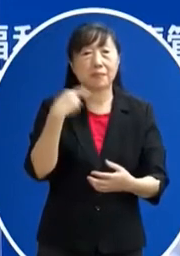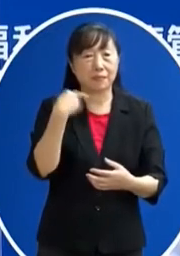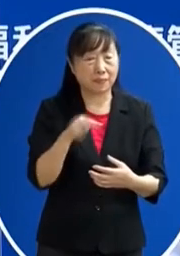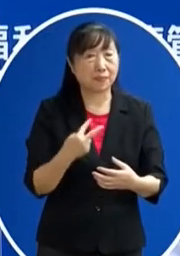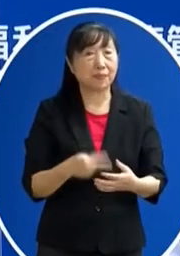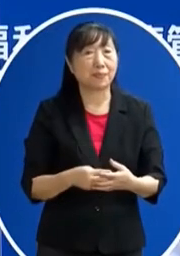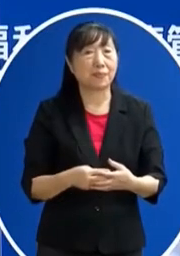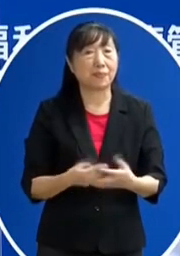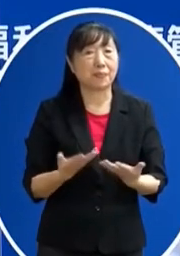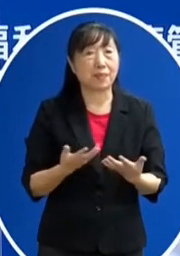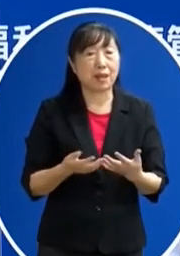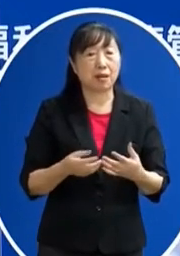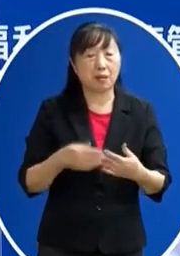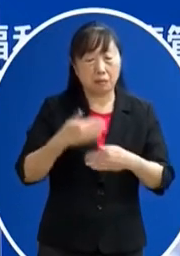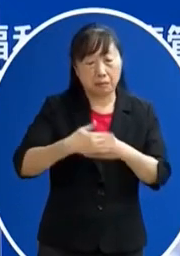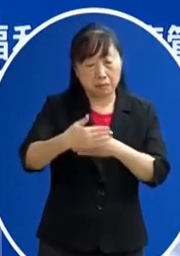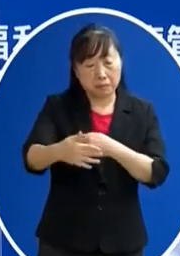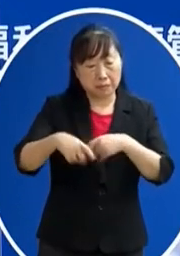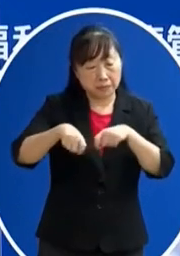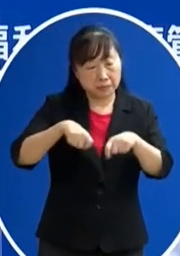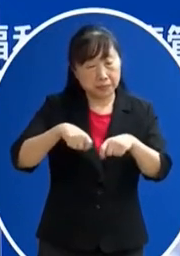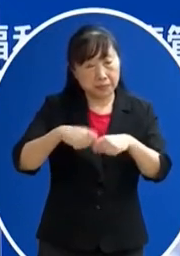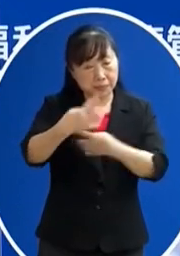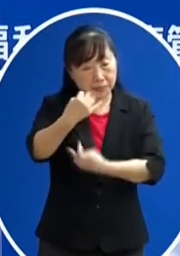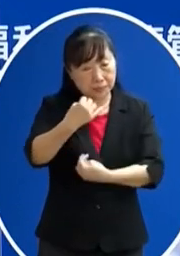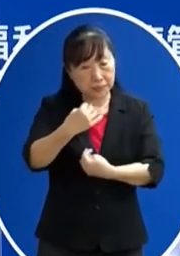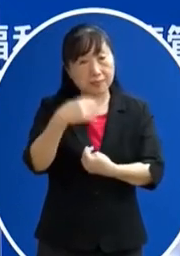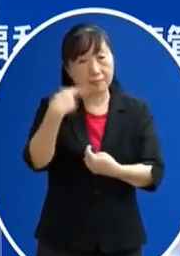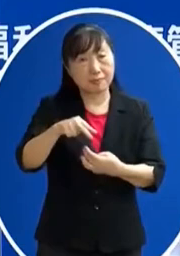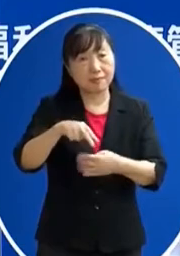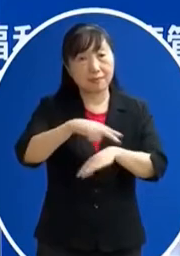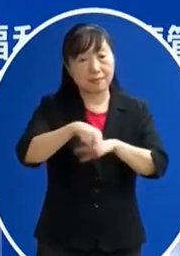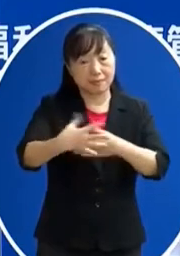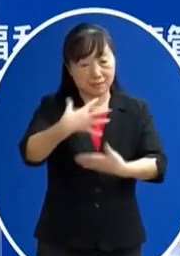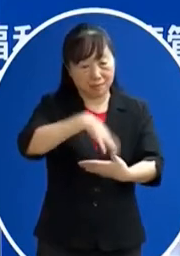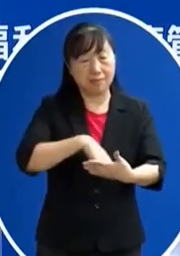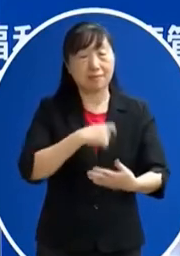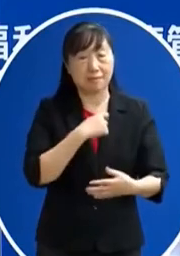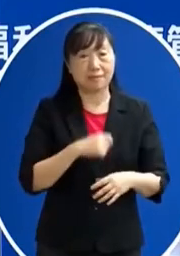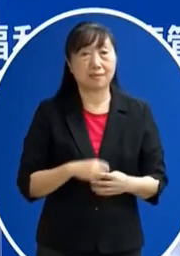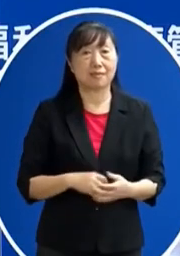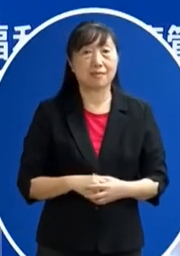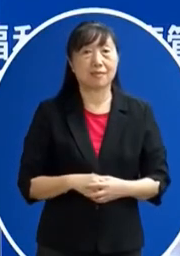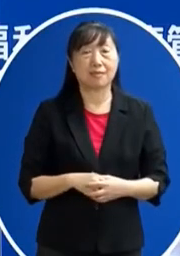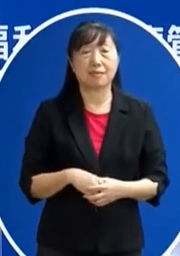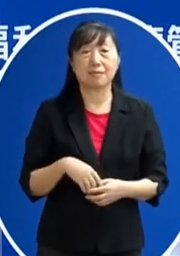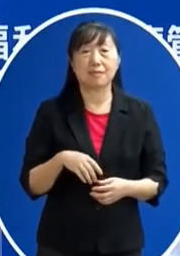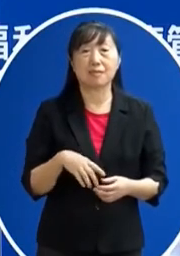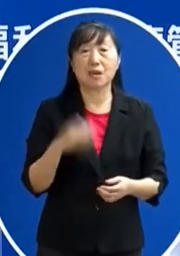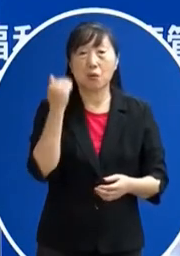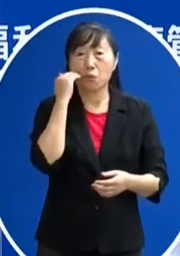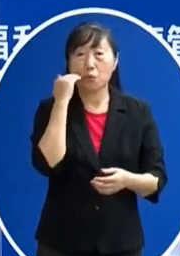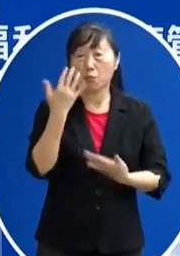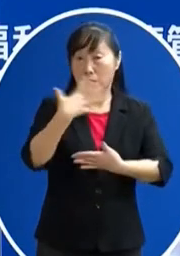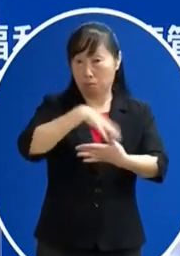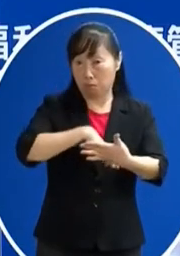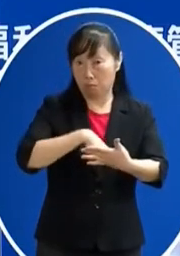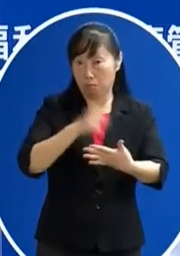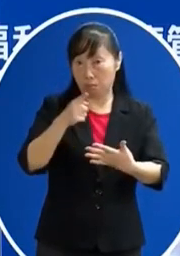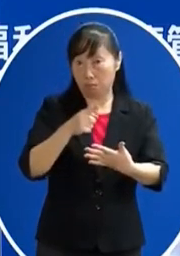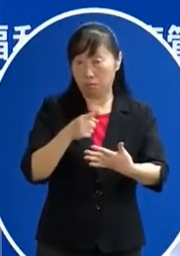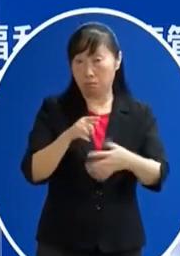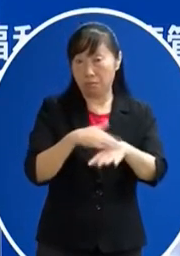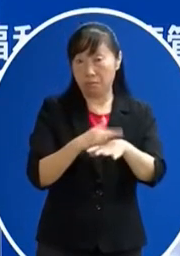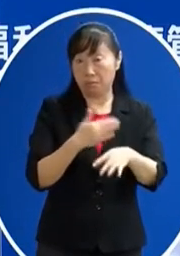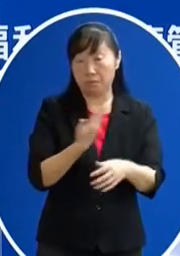清楚的要进来的时间，我们才有办法把它排进来。那基本上要排进来，大致上困难度都不会